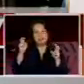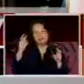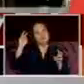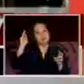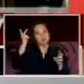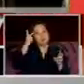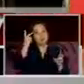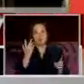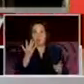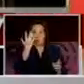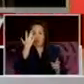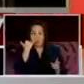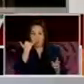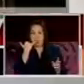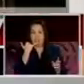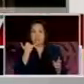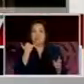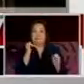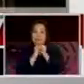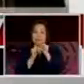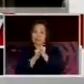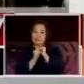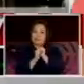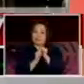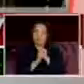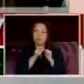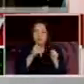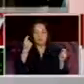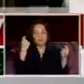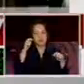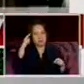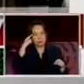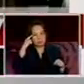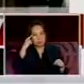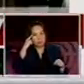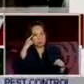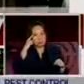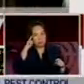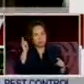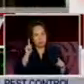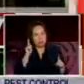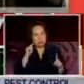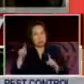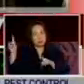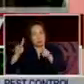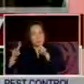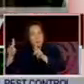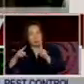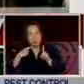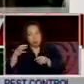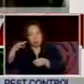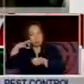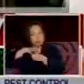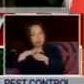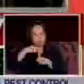politika, dahil ang ibig sabihin dyan, pag-isipan mo at pakinggan mo ang mga taong bumoto sa iyo. That